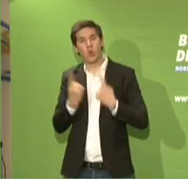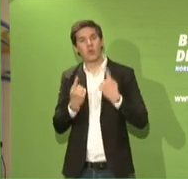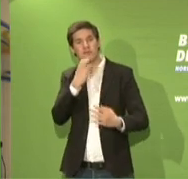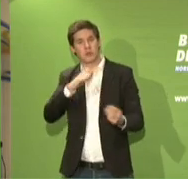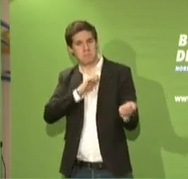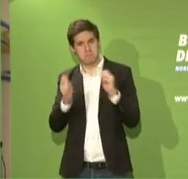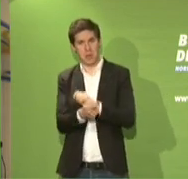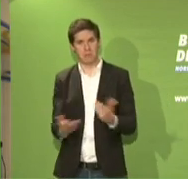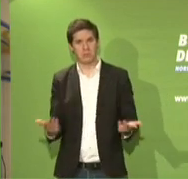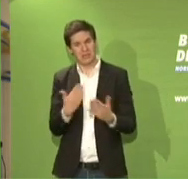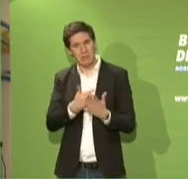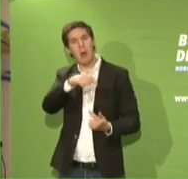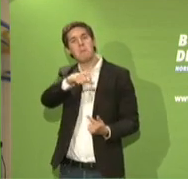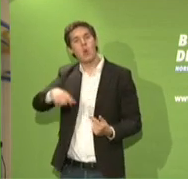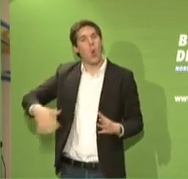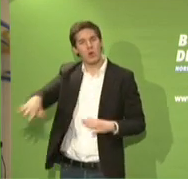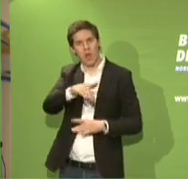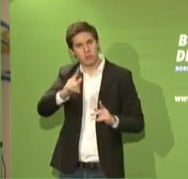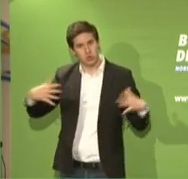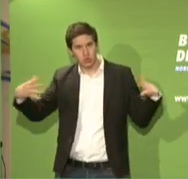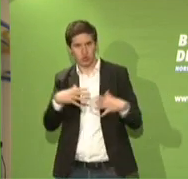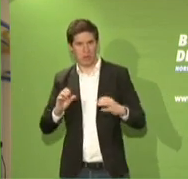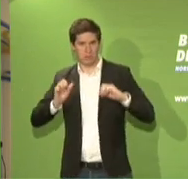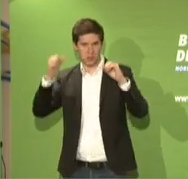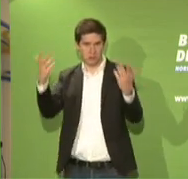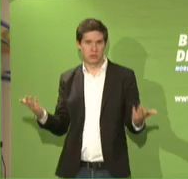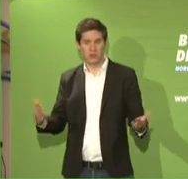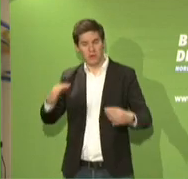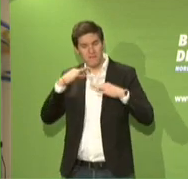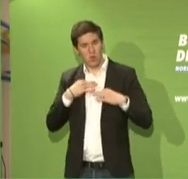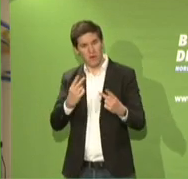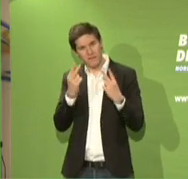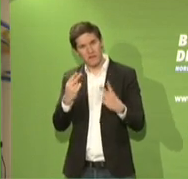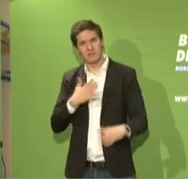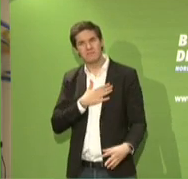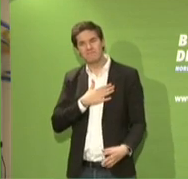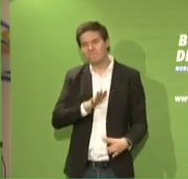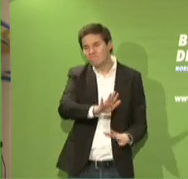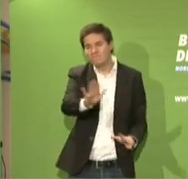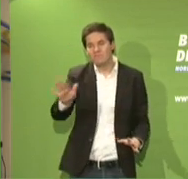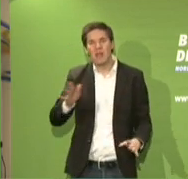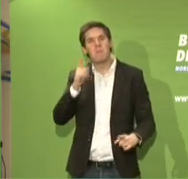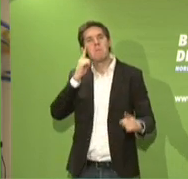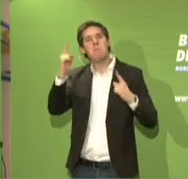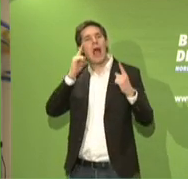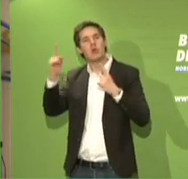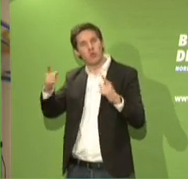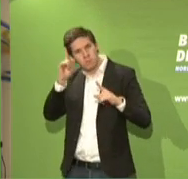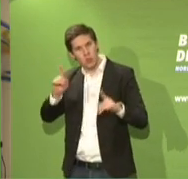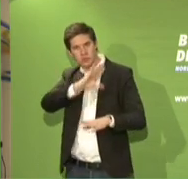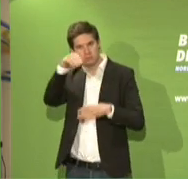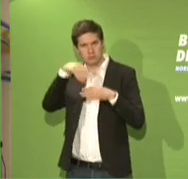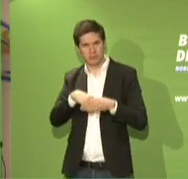die Bürgerinnen und Bürger mitnehmen. Für uns gehören doch die Ideen und die Meinungen der Bürgerinnen und Bürger immer dazu, wenn es darum geht,